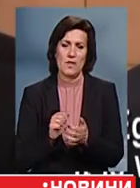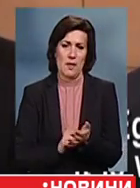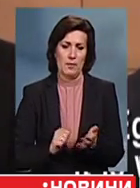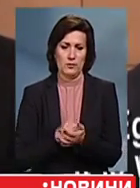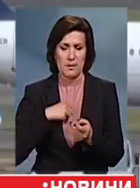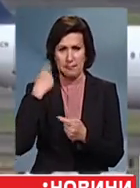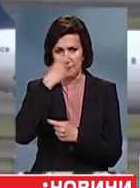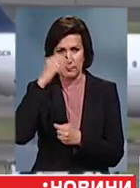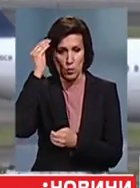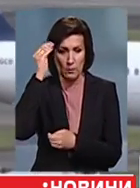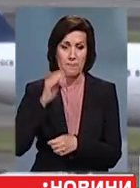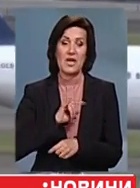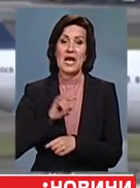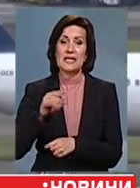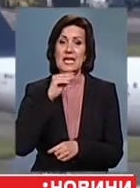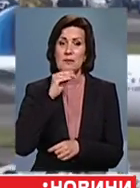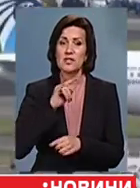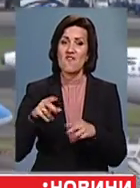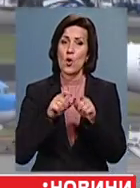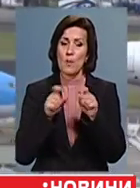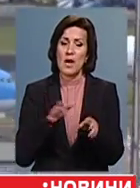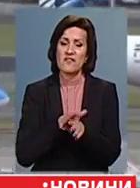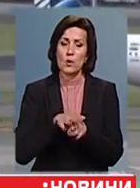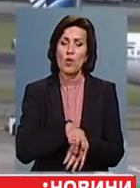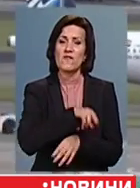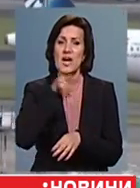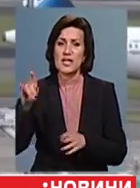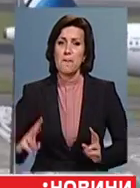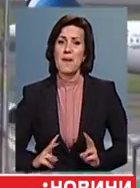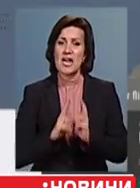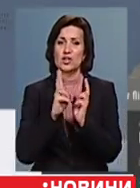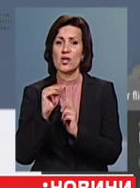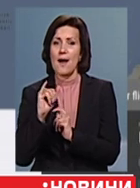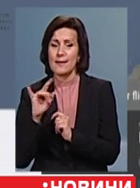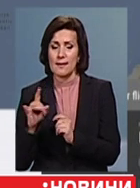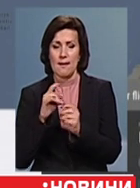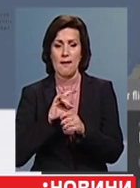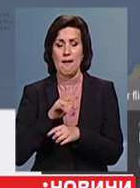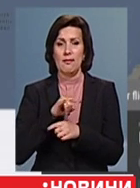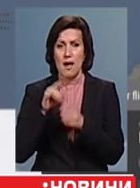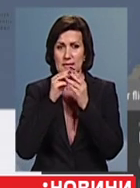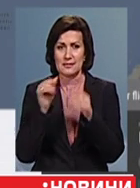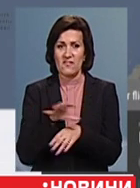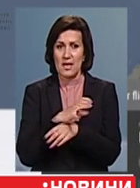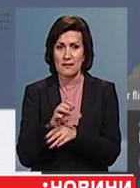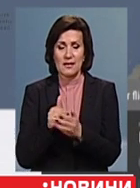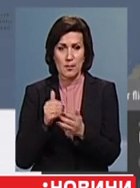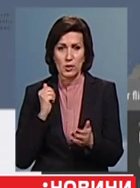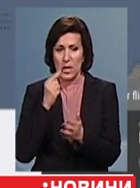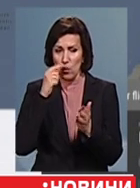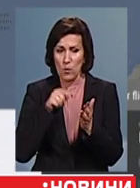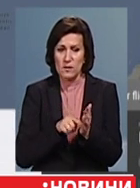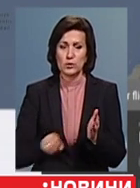особиста думка. Літак єгипетської авіакомпанії виконував рейс Париж-Каїр. Лайнер зник з радарів напередодні, після того, як увійшов